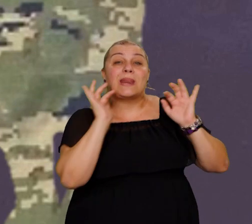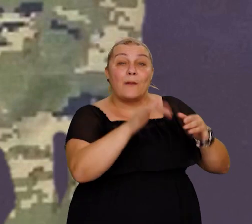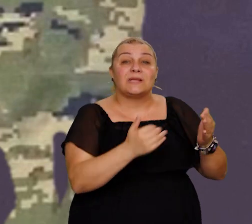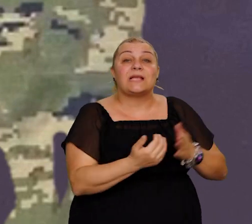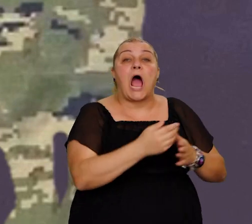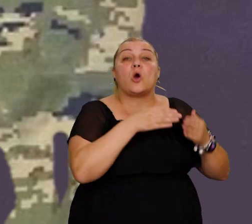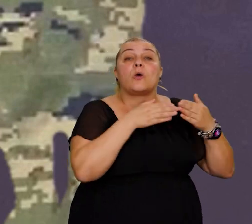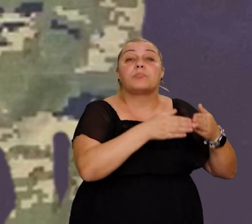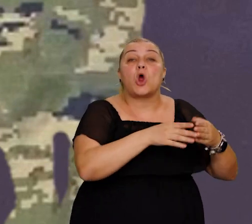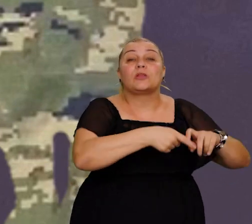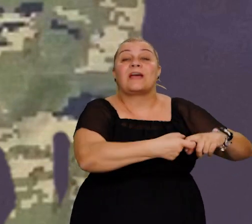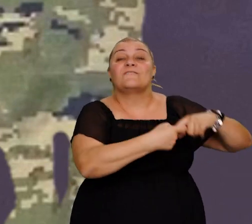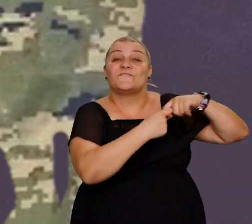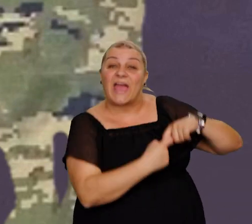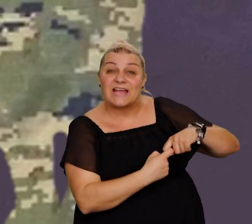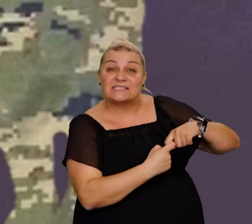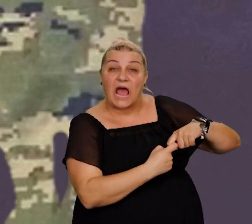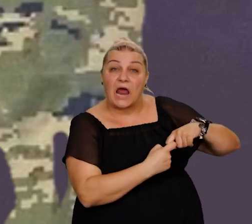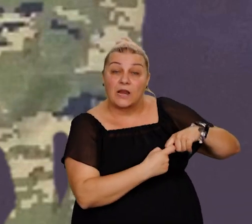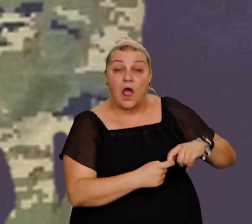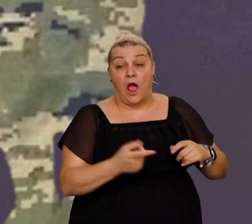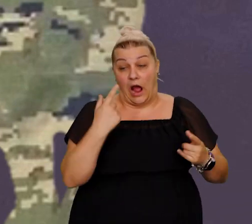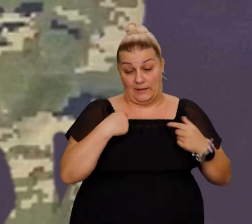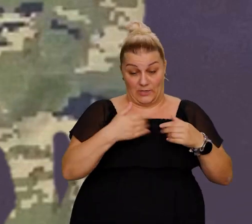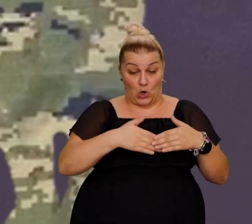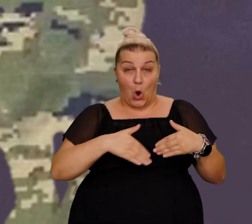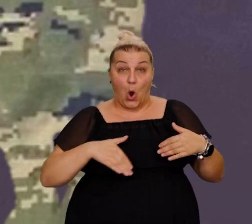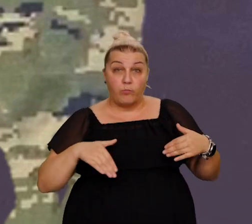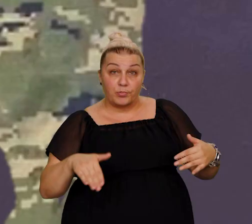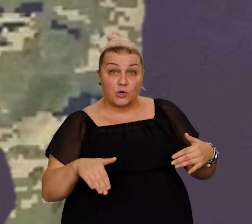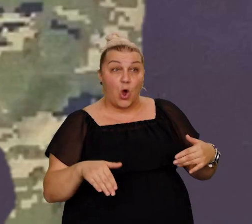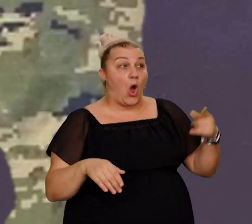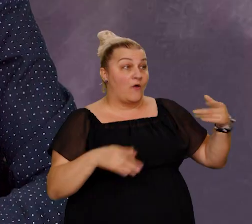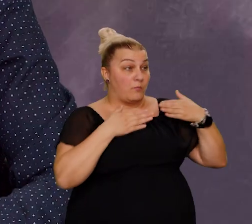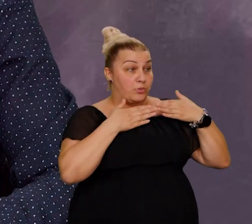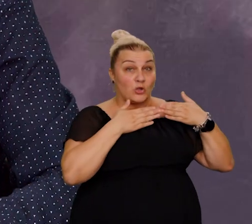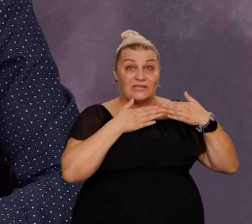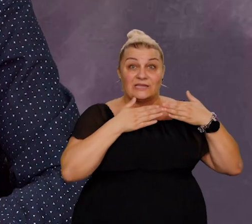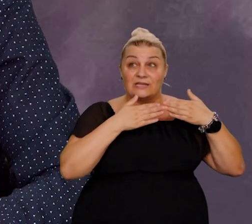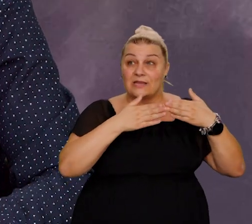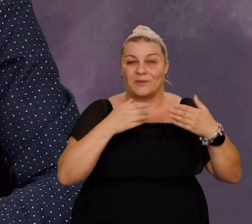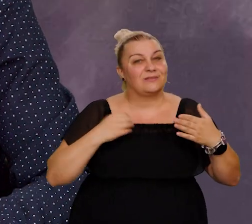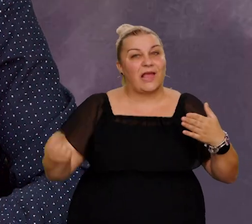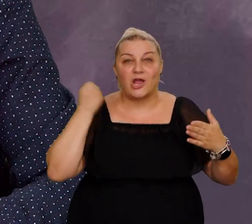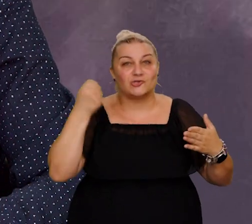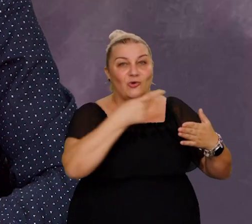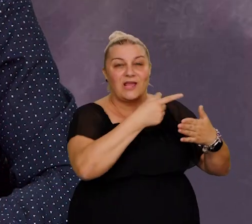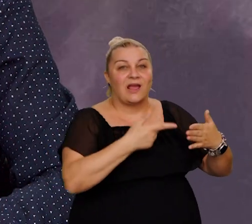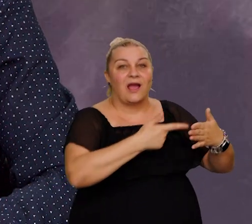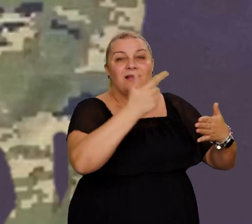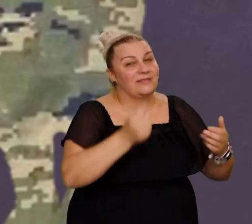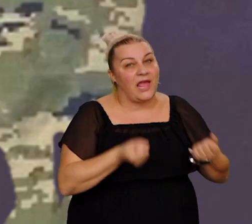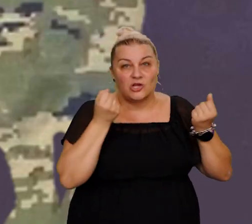vezan. Mi ne možemo sa kopna ili vrlo teško... Koji je u kretanju, jer je njemu namjena